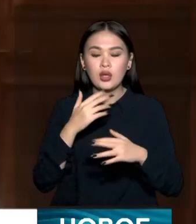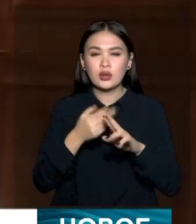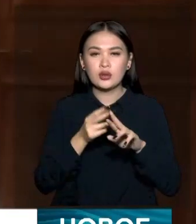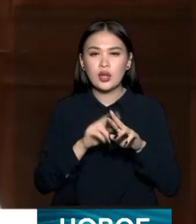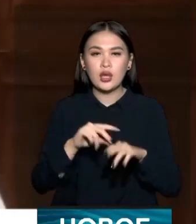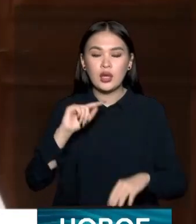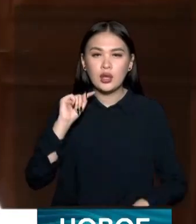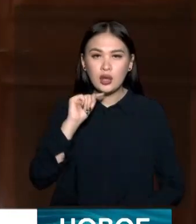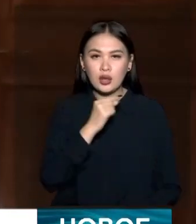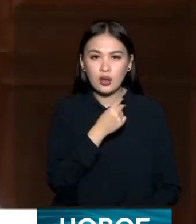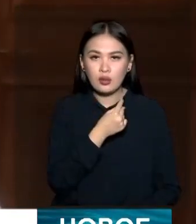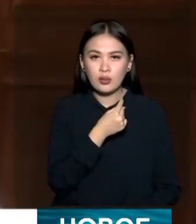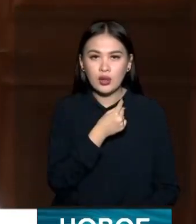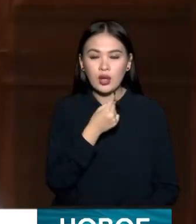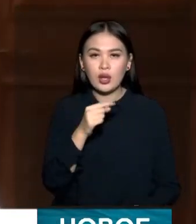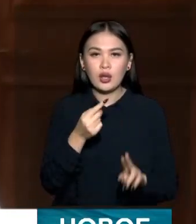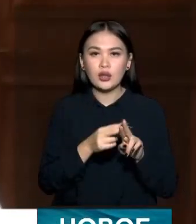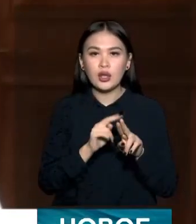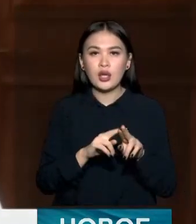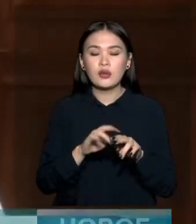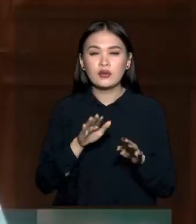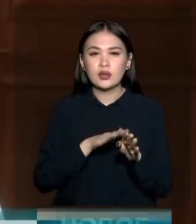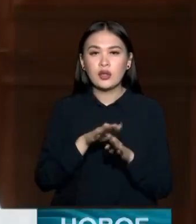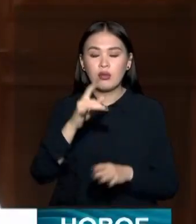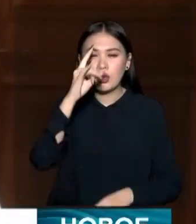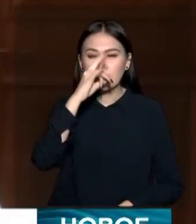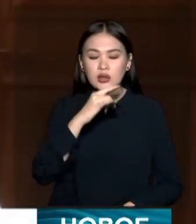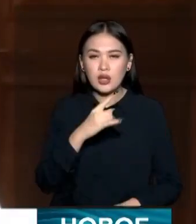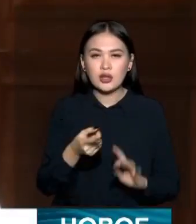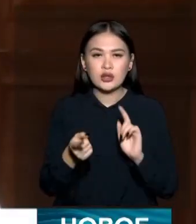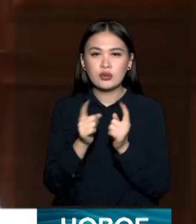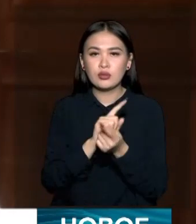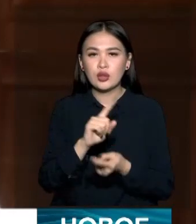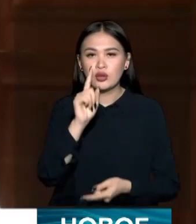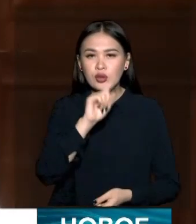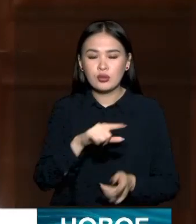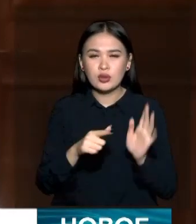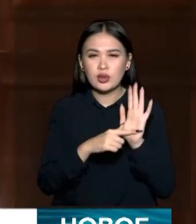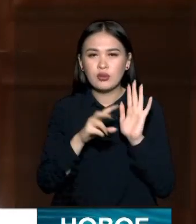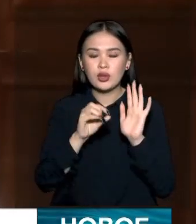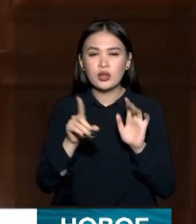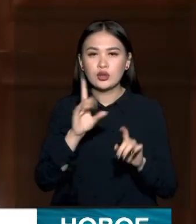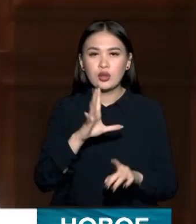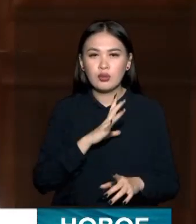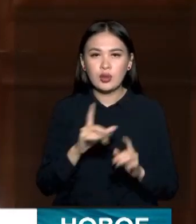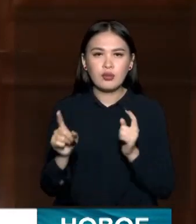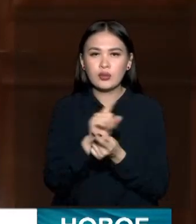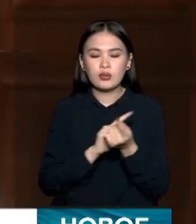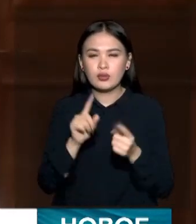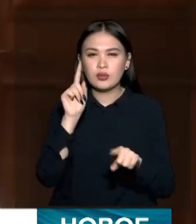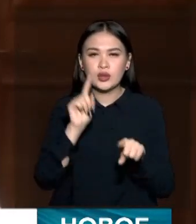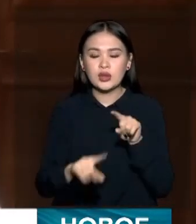диверсифицированная экономика. Но в целом Казахстан, конечно, за 7 лет не изменится, то есть за 7 лет такого рода перемены не